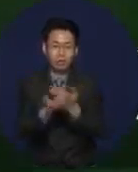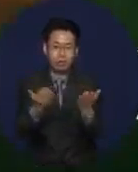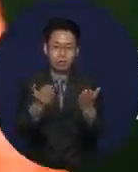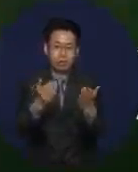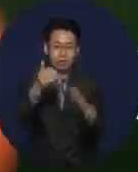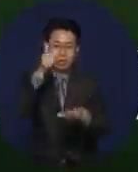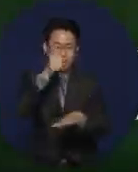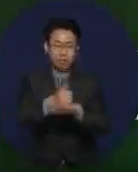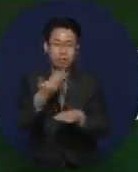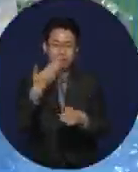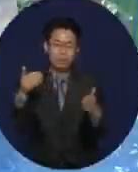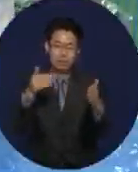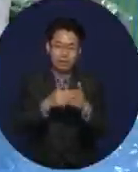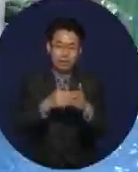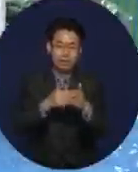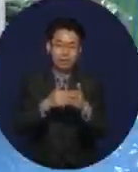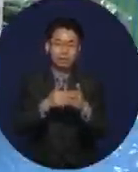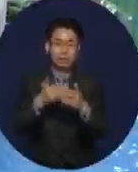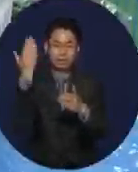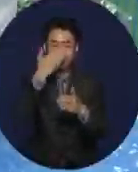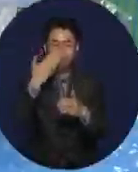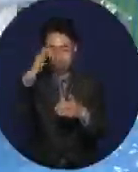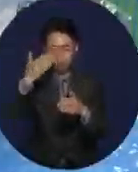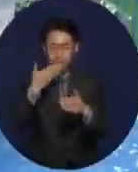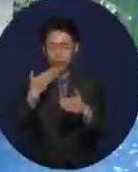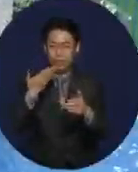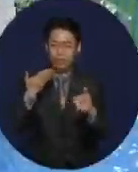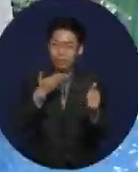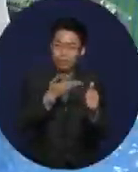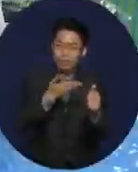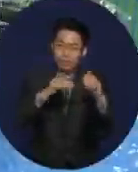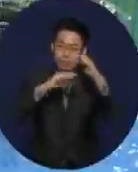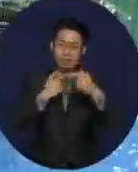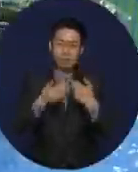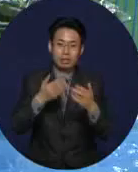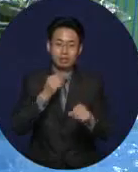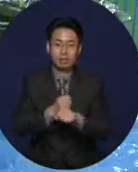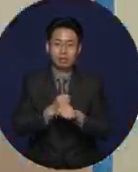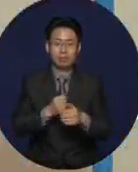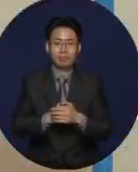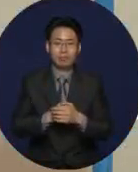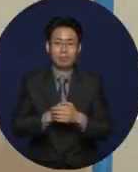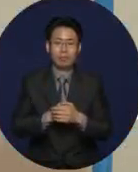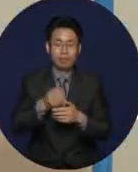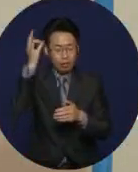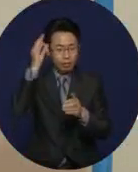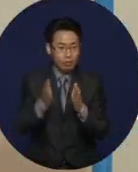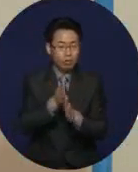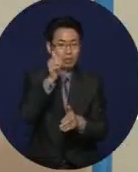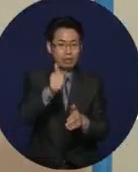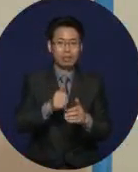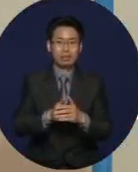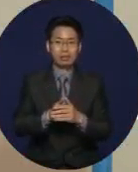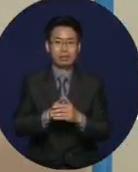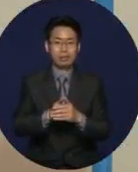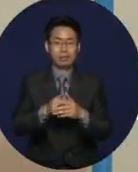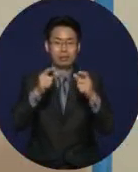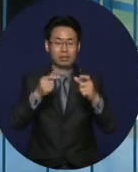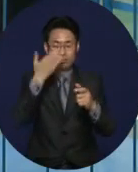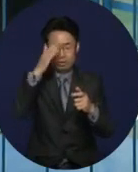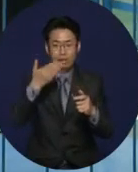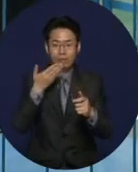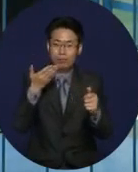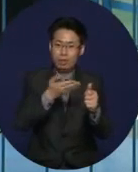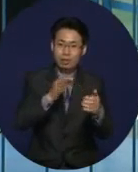최종 급식 단계까지 친환경 무상 급식 전 과정을 체험했습니다. 체험에 함께 나선 이강덕 시장은 지역